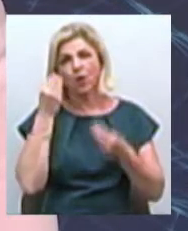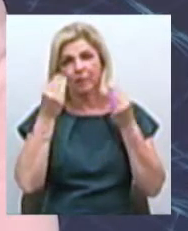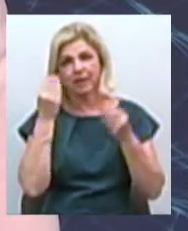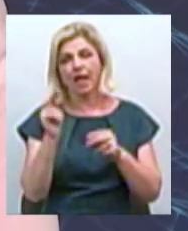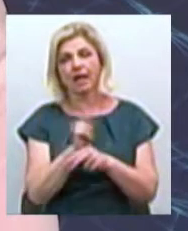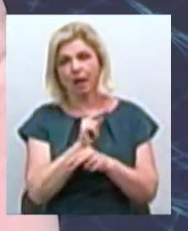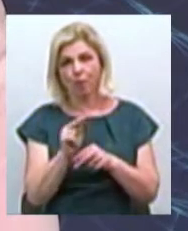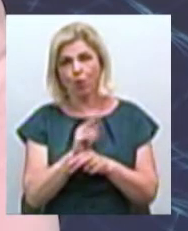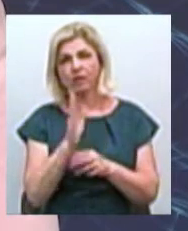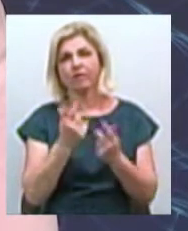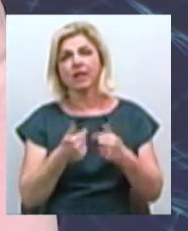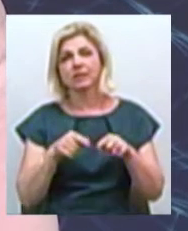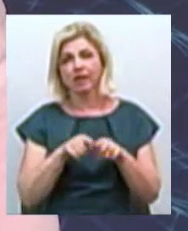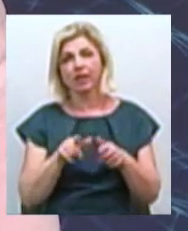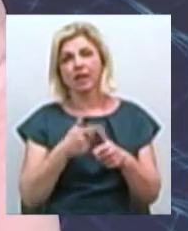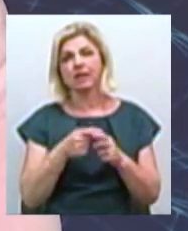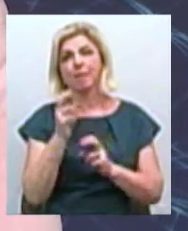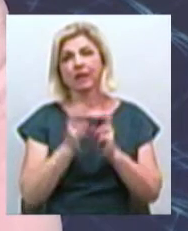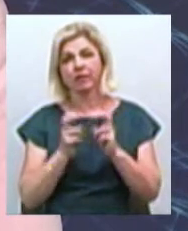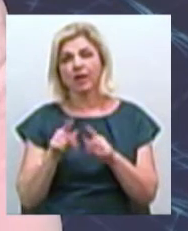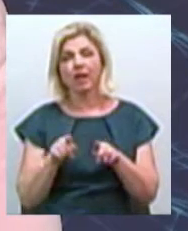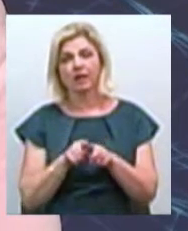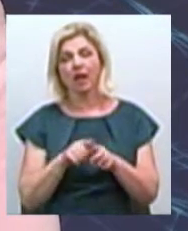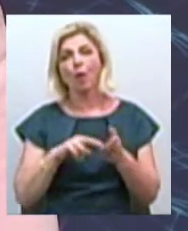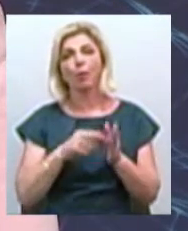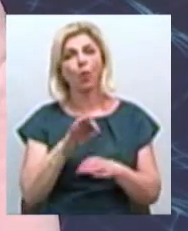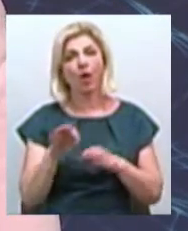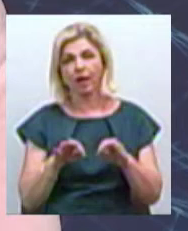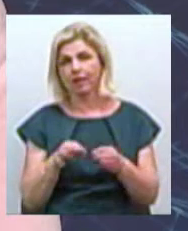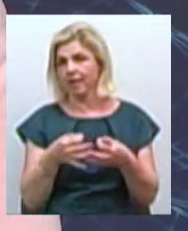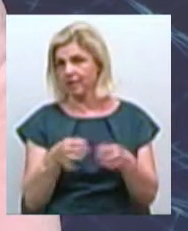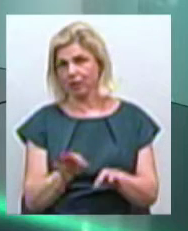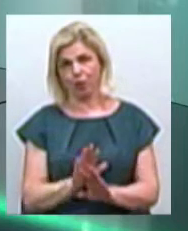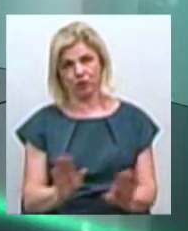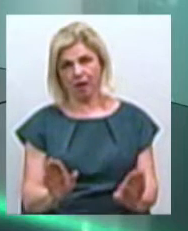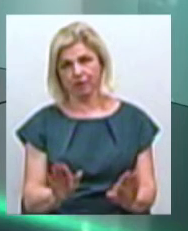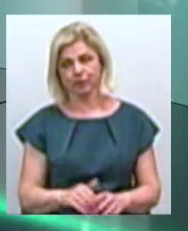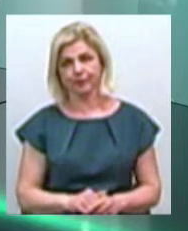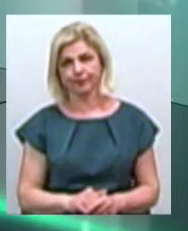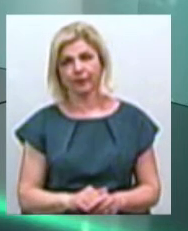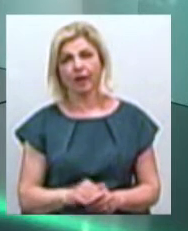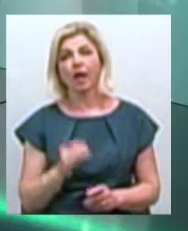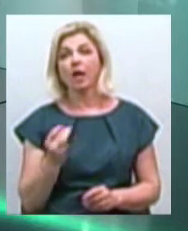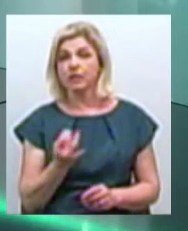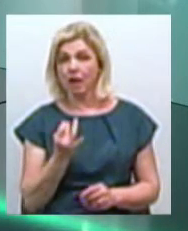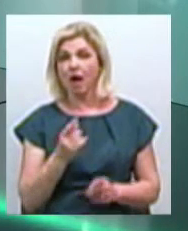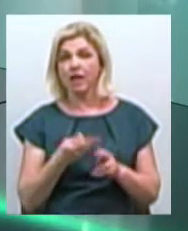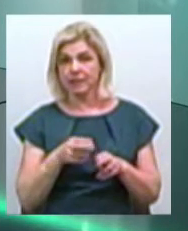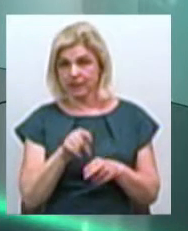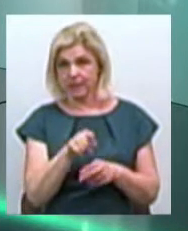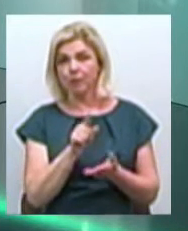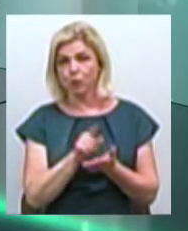закладах, установах або підприємствах, то такі проєкти не допускалися. Цікаво, що цим повинна займатися міська